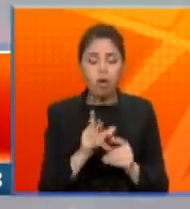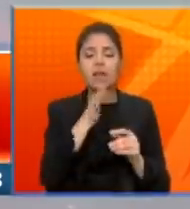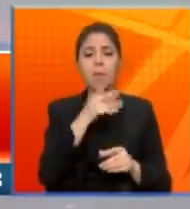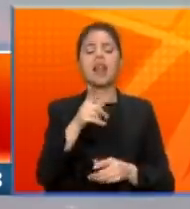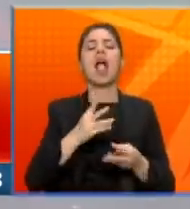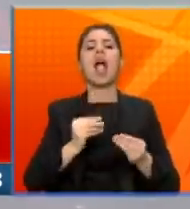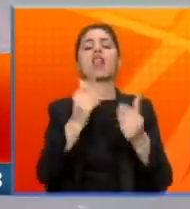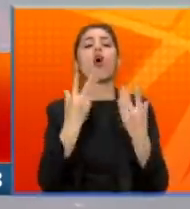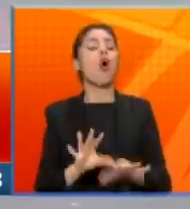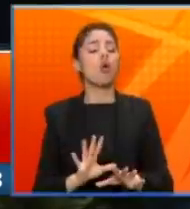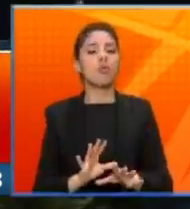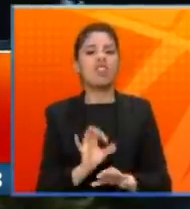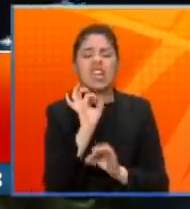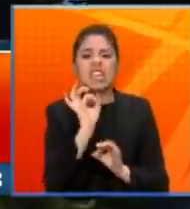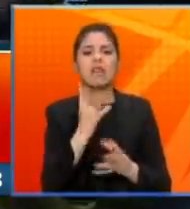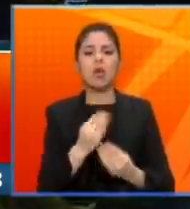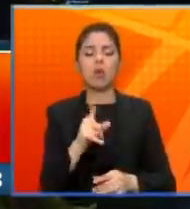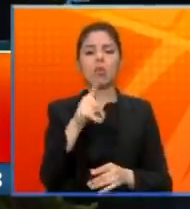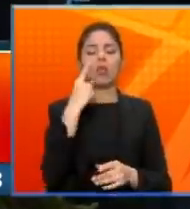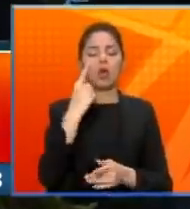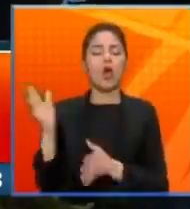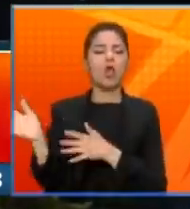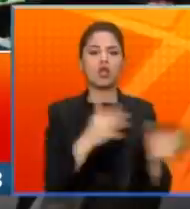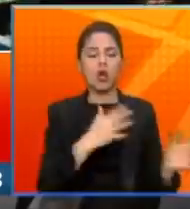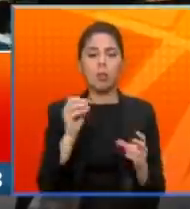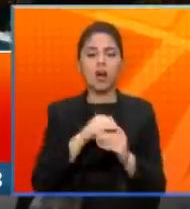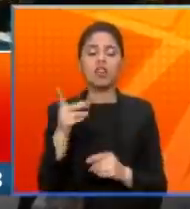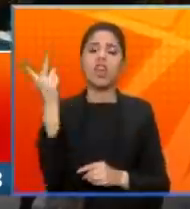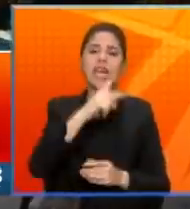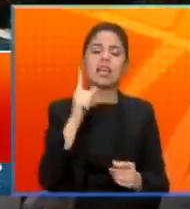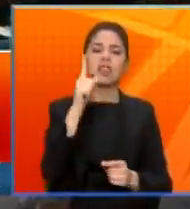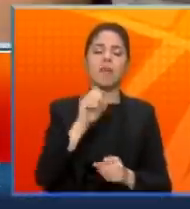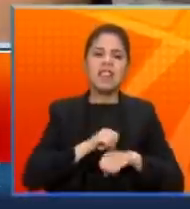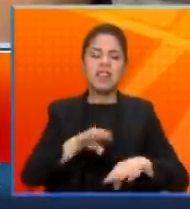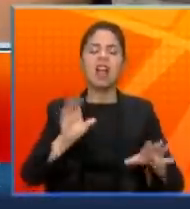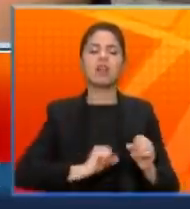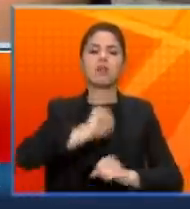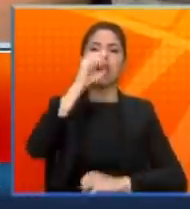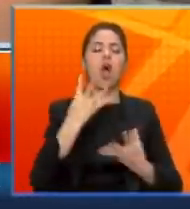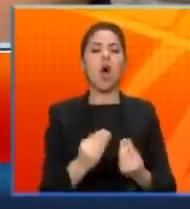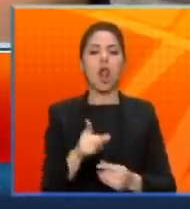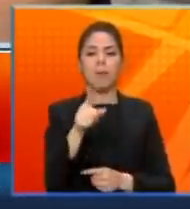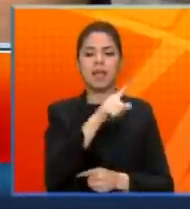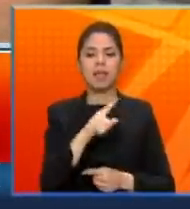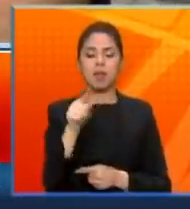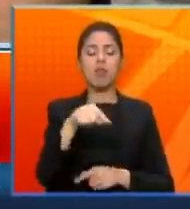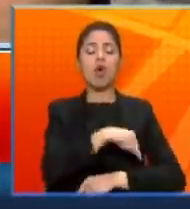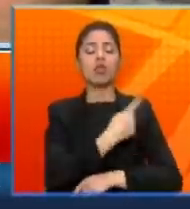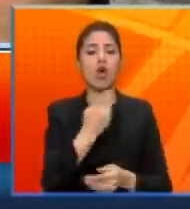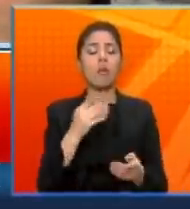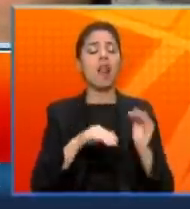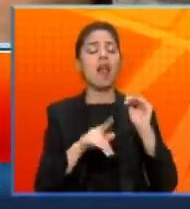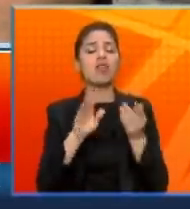yok olmayacak. Özellikle güz döneminde ikinci bir dalganın patlak vermesi olası. Eğer bu normalleşme sürecini